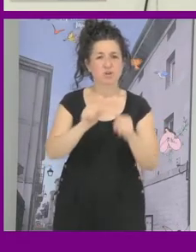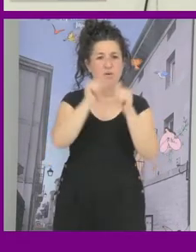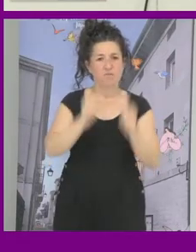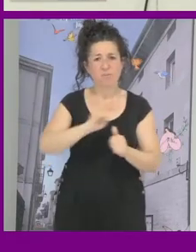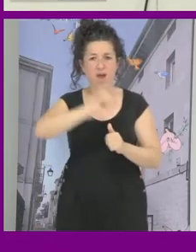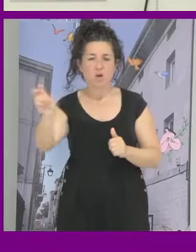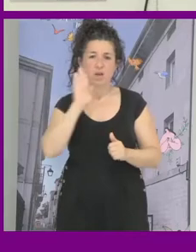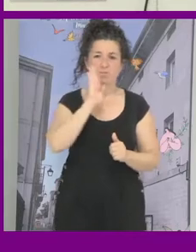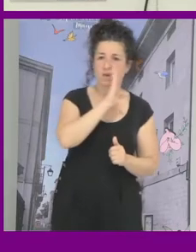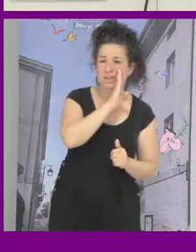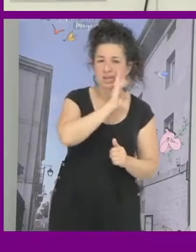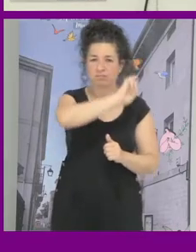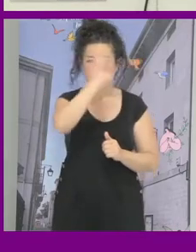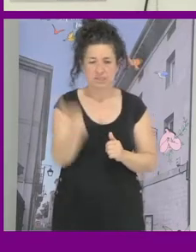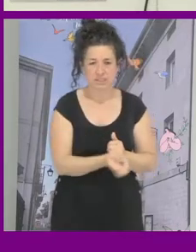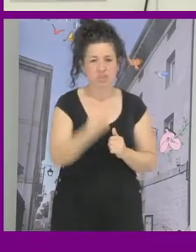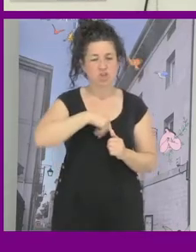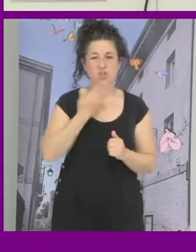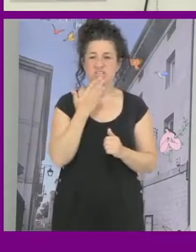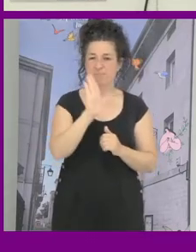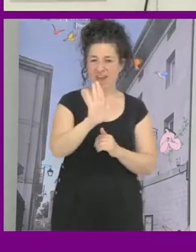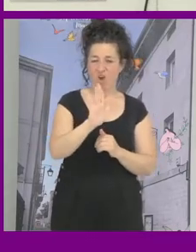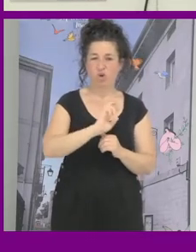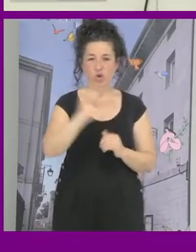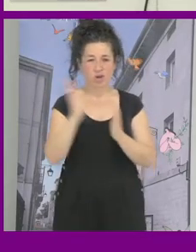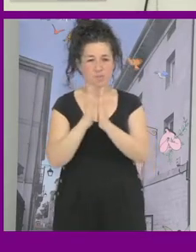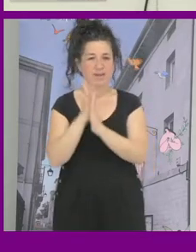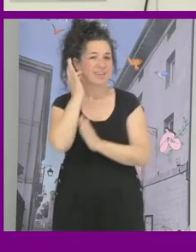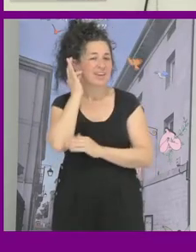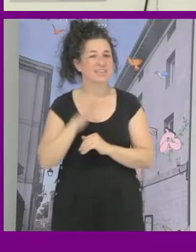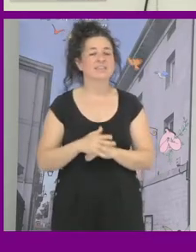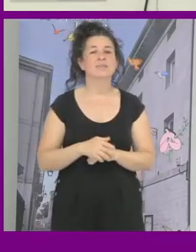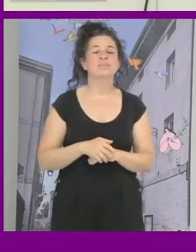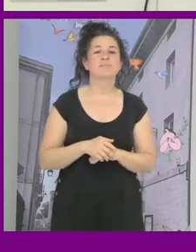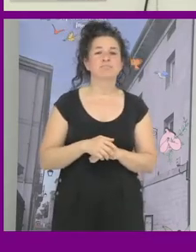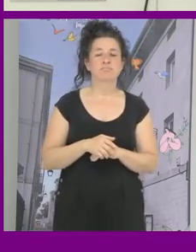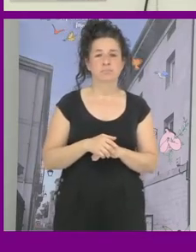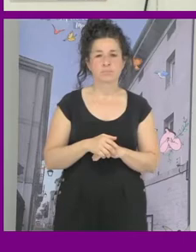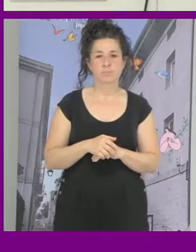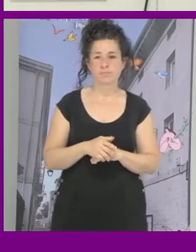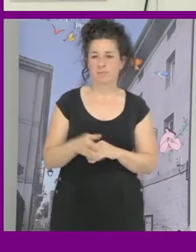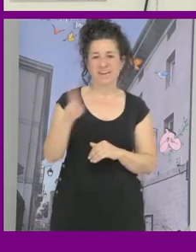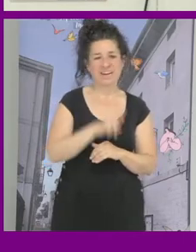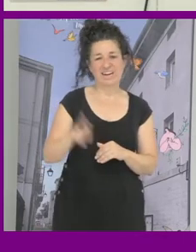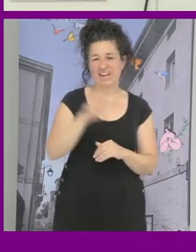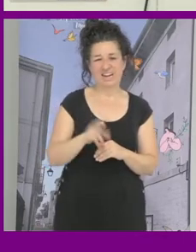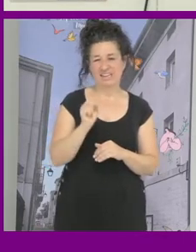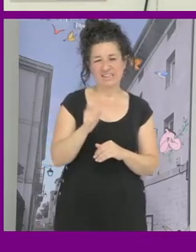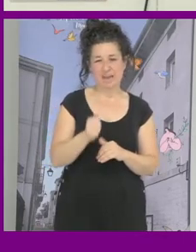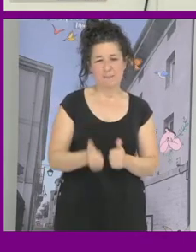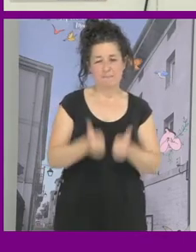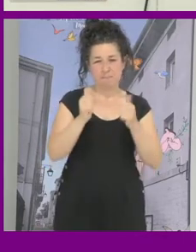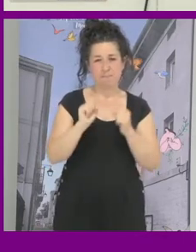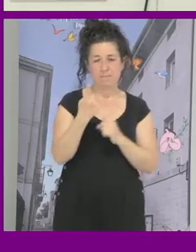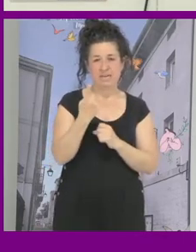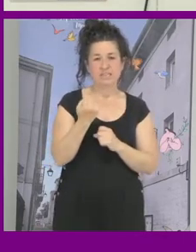praktikatzea, eta bar, bai? Izpilu bat gara, esaten du beste kide batek. Hori izan da, bueno, gehien errepikatu den ideia. Boiera feministok